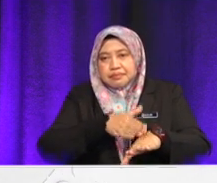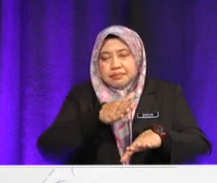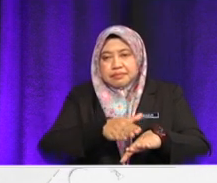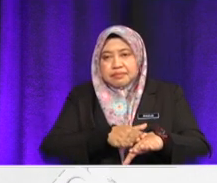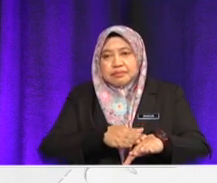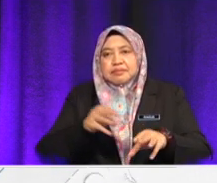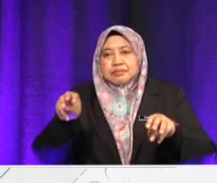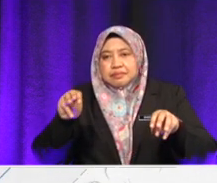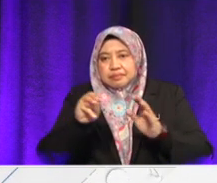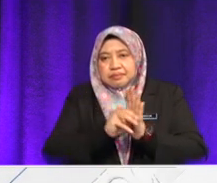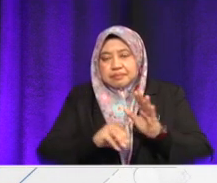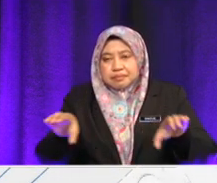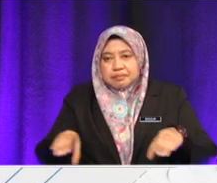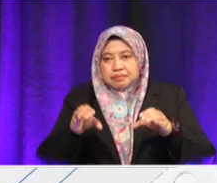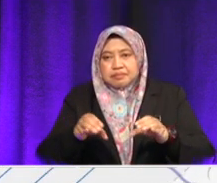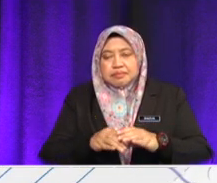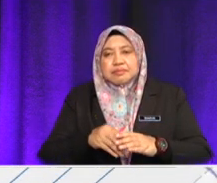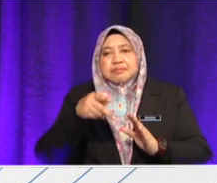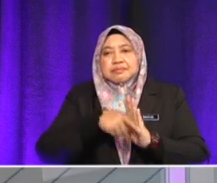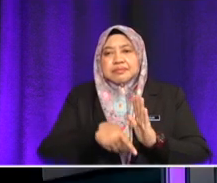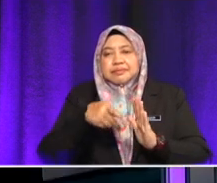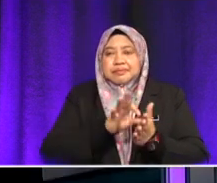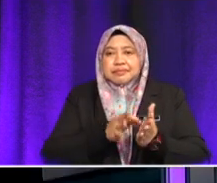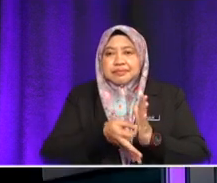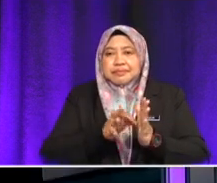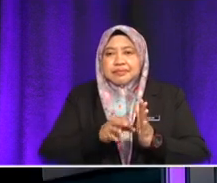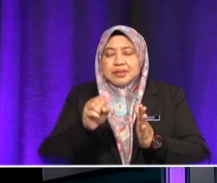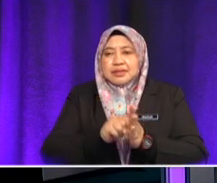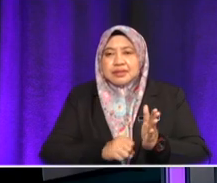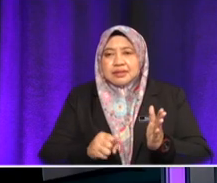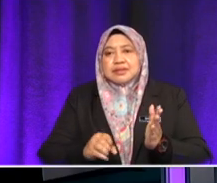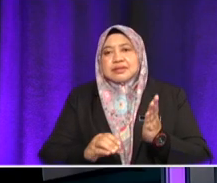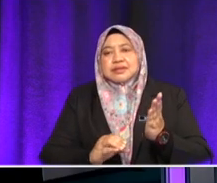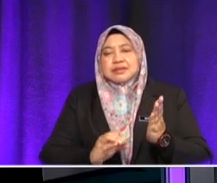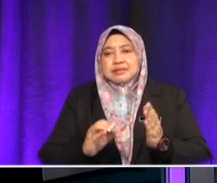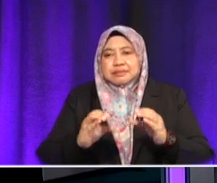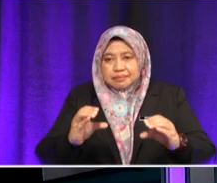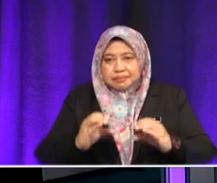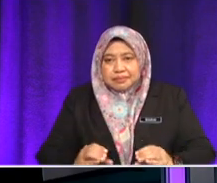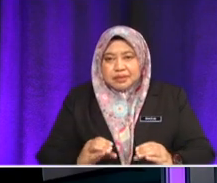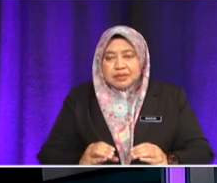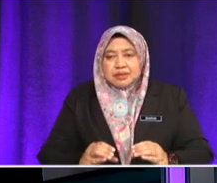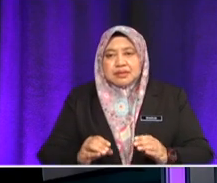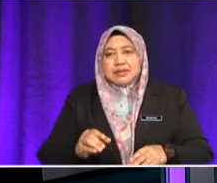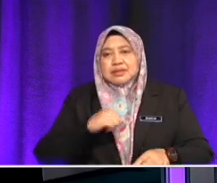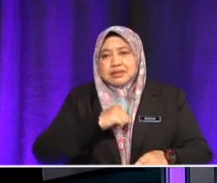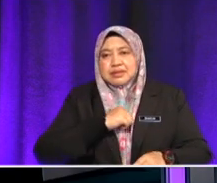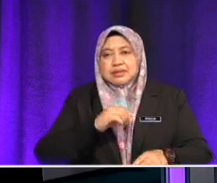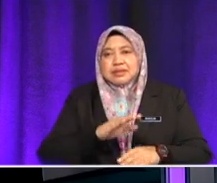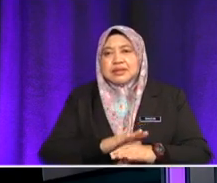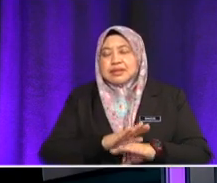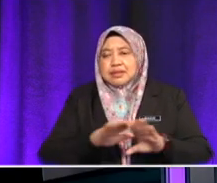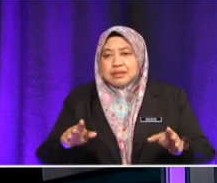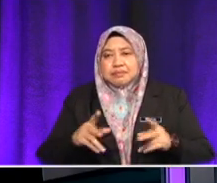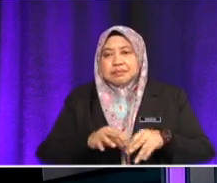membuat pencak silat ataupun secara akses secara sendiri secara perlahan tanpa bimbingannya